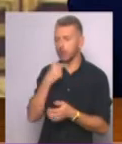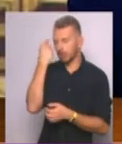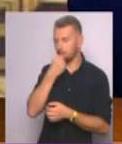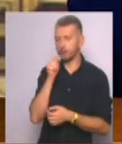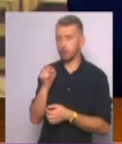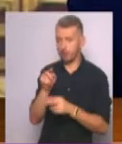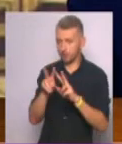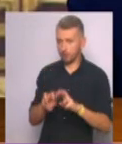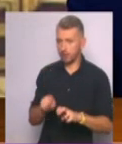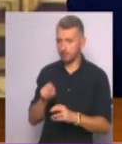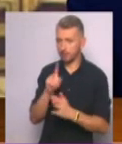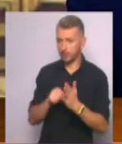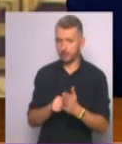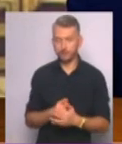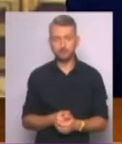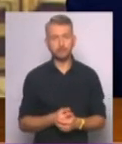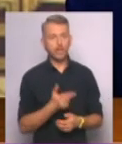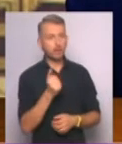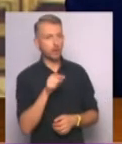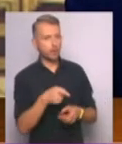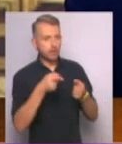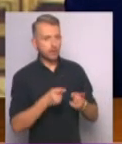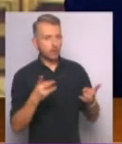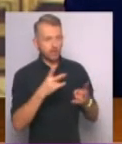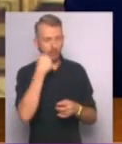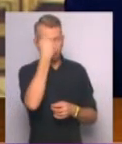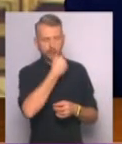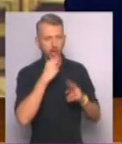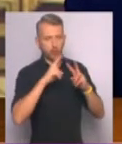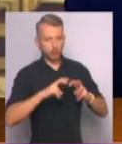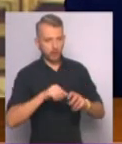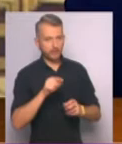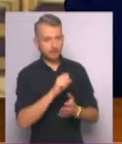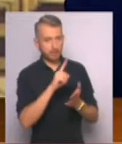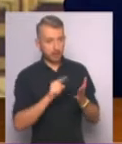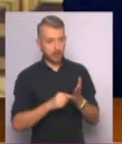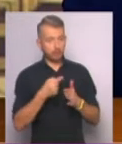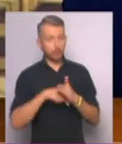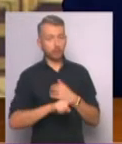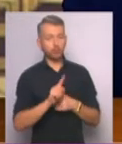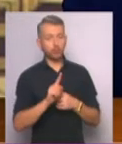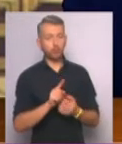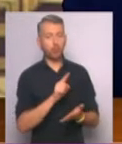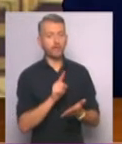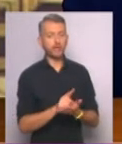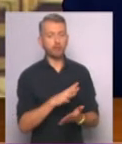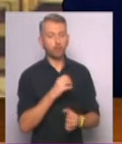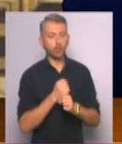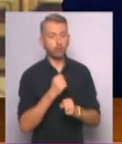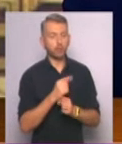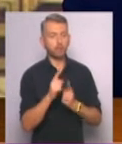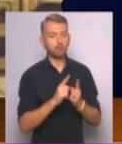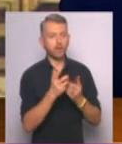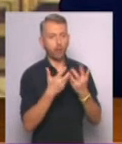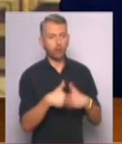розбиратися з цим питанням? Так, тут дійсно треба індивідуально розбиратися з цим питанням, оскільки повинні були робити перерахунок